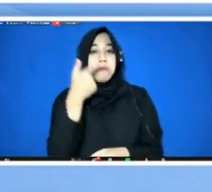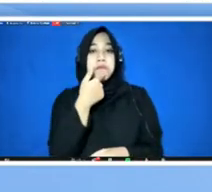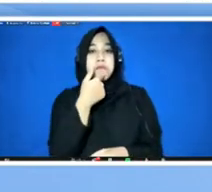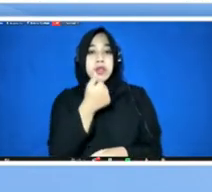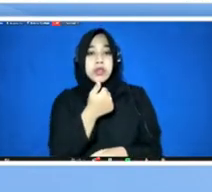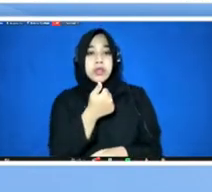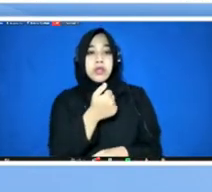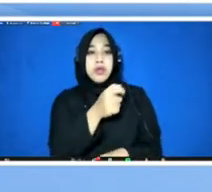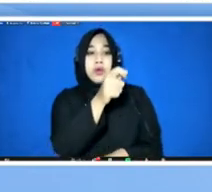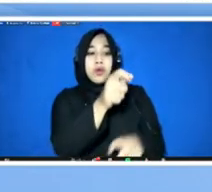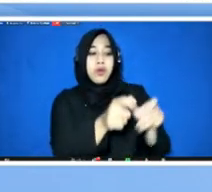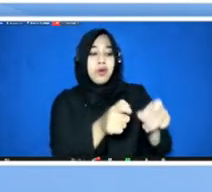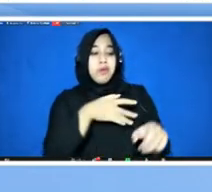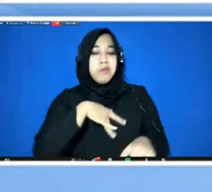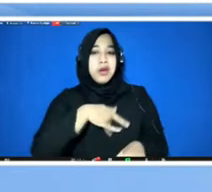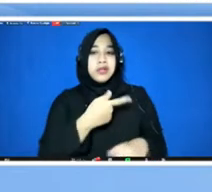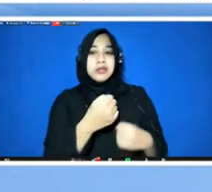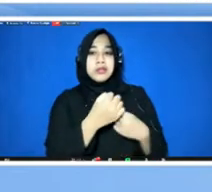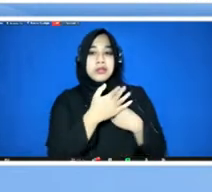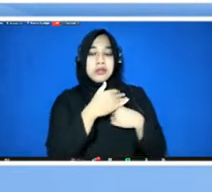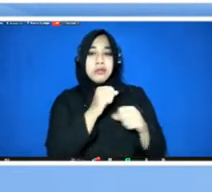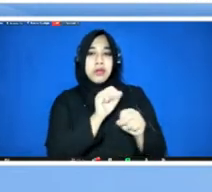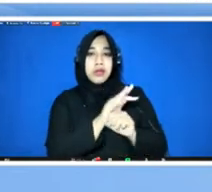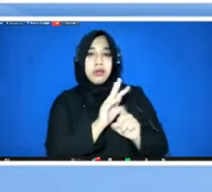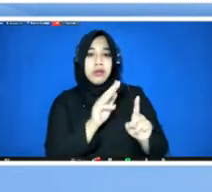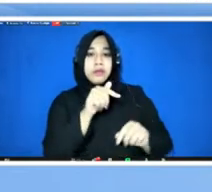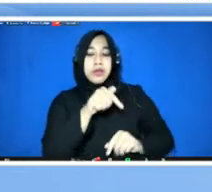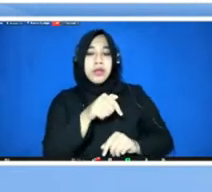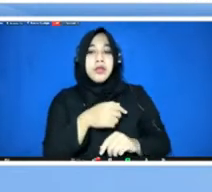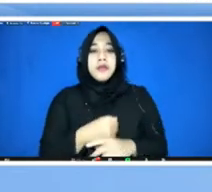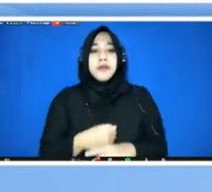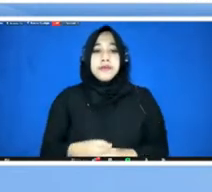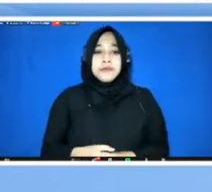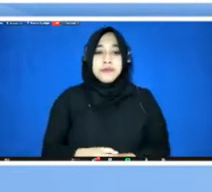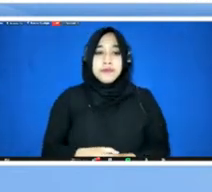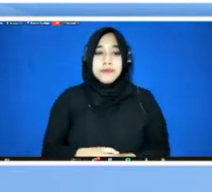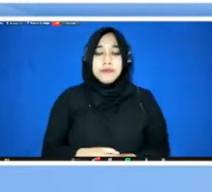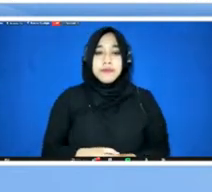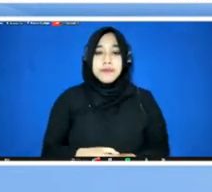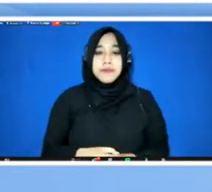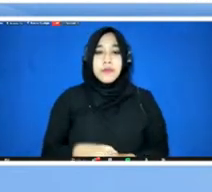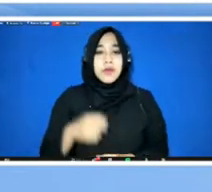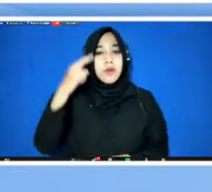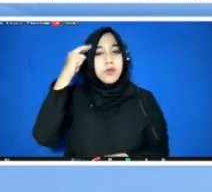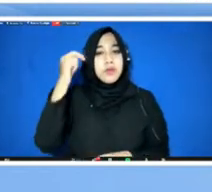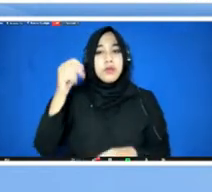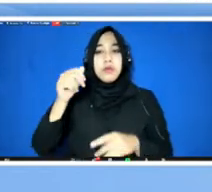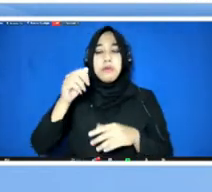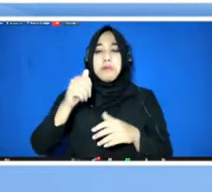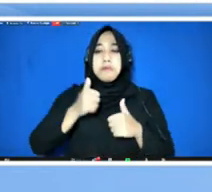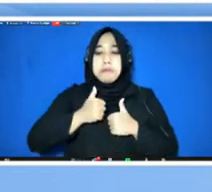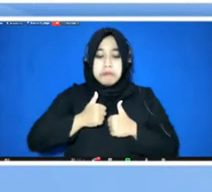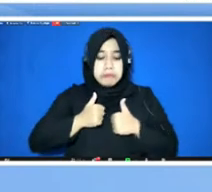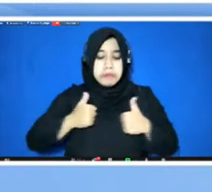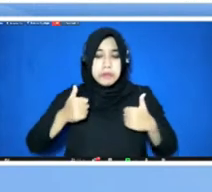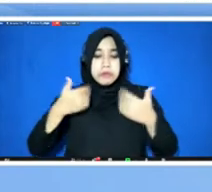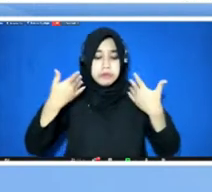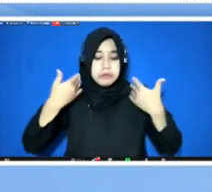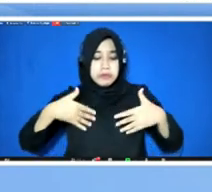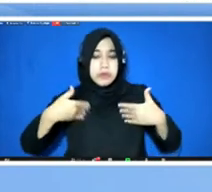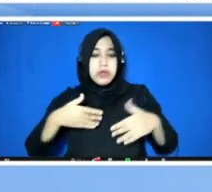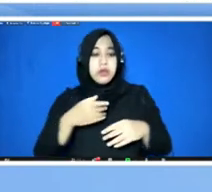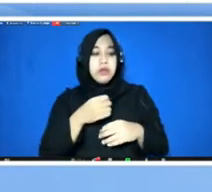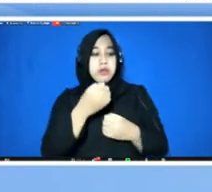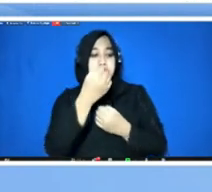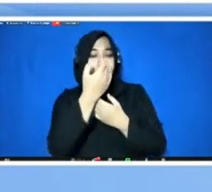seseorang yang merasa terpapar atau terkonfirmasi positif COVID-19 untuk membersihkan atau memberitahukan